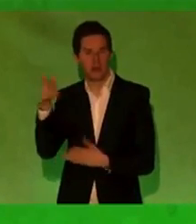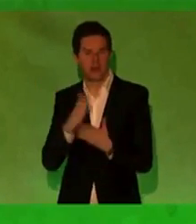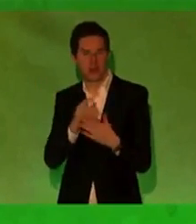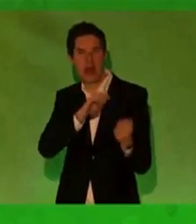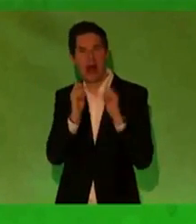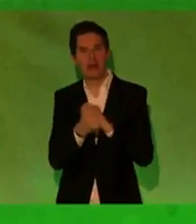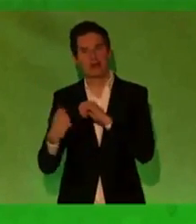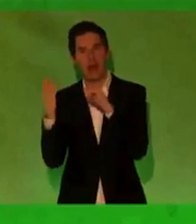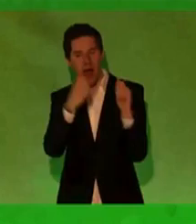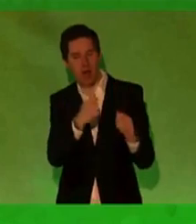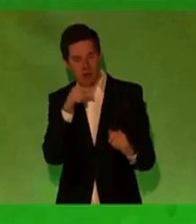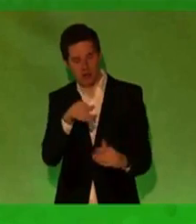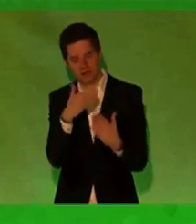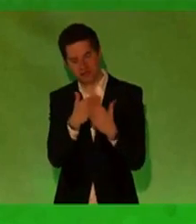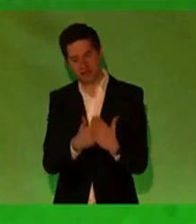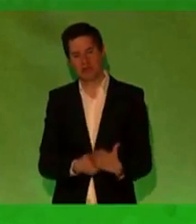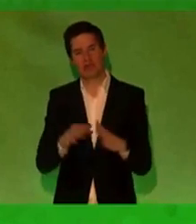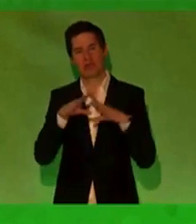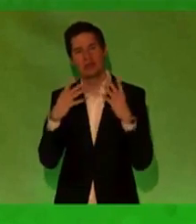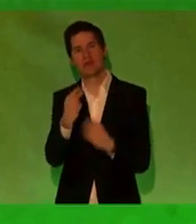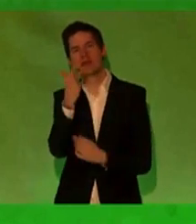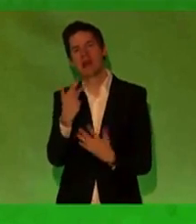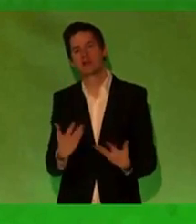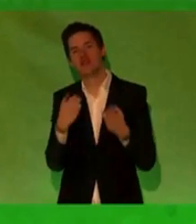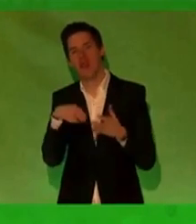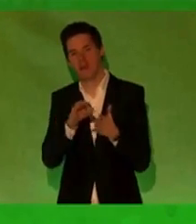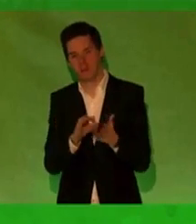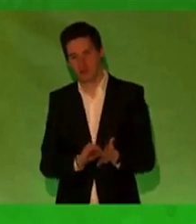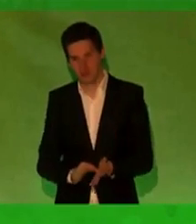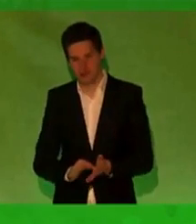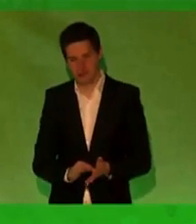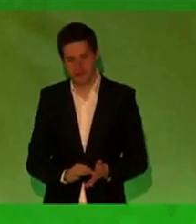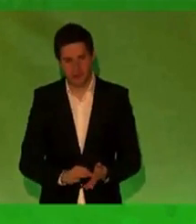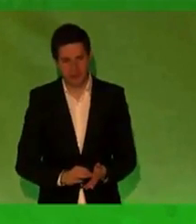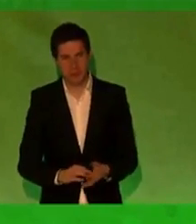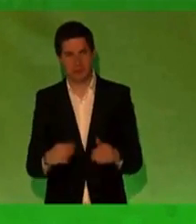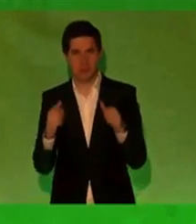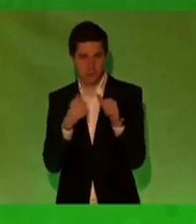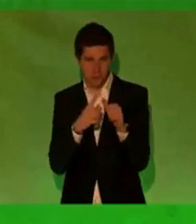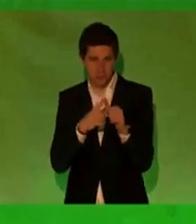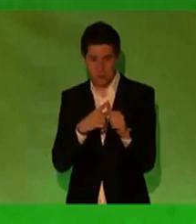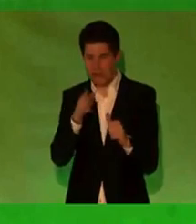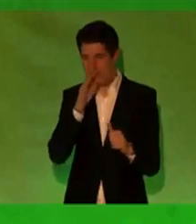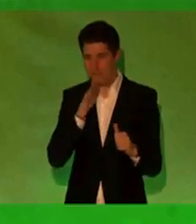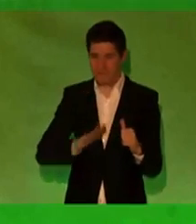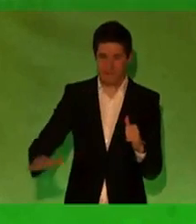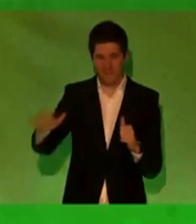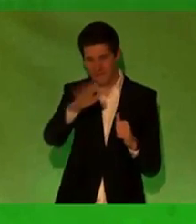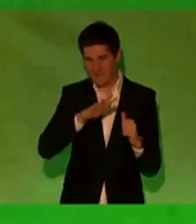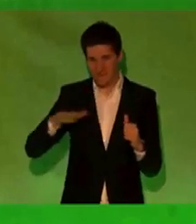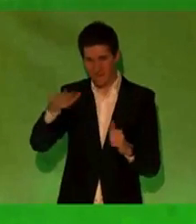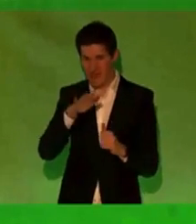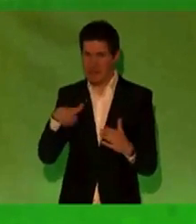anderem dazu 3 Schwerpunkte. Erstens, vielerorts gibt es keinen oder